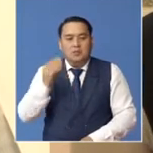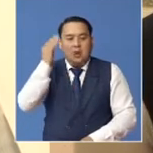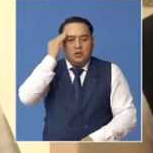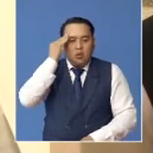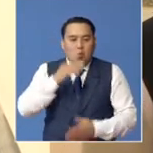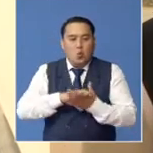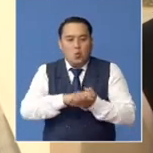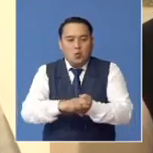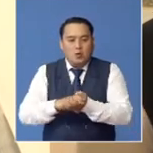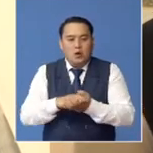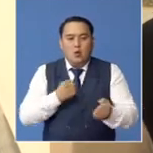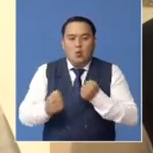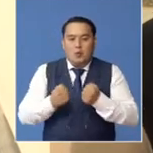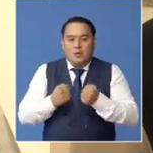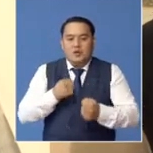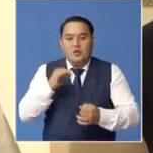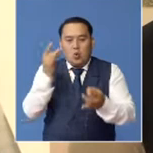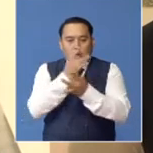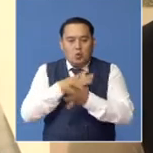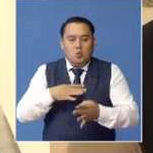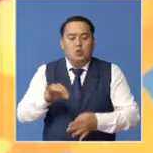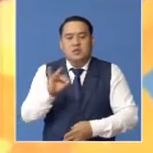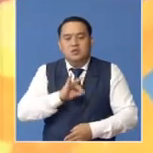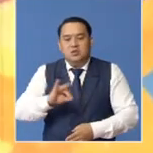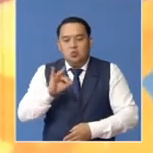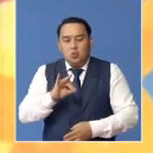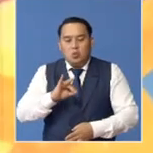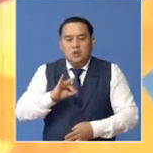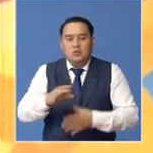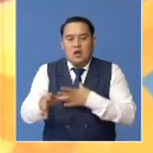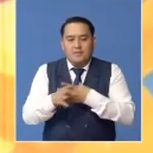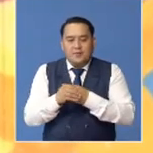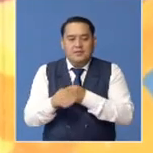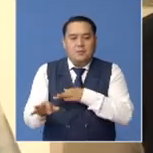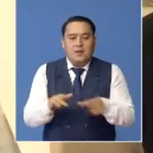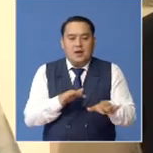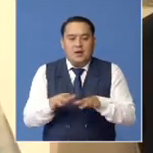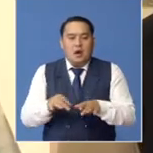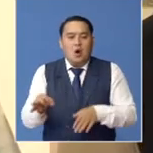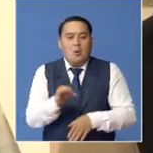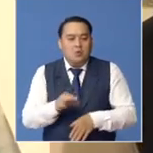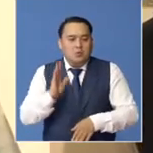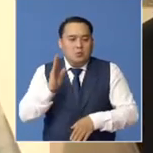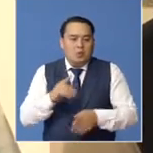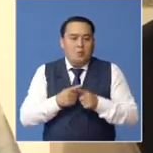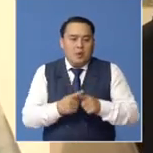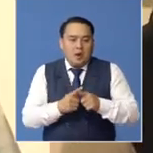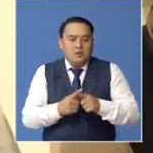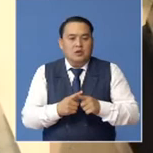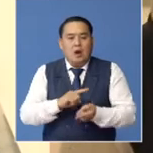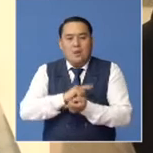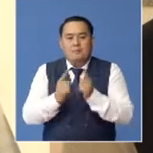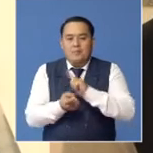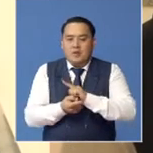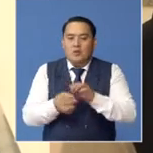способствует укреплению национального наследия и культурного воспитания. Совместные мероприятия между областями дают положительный обмен